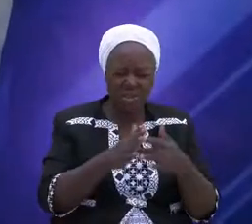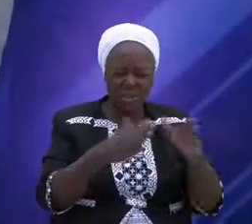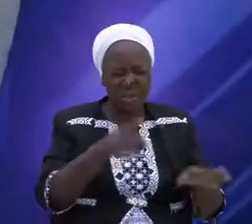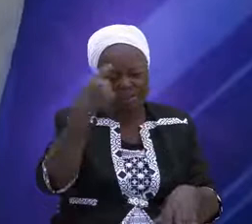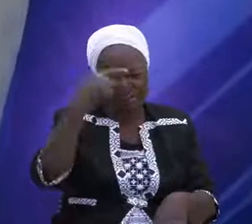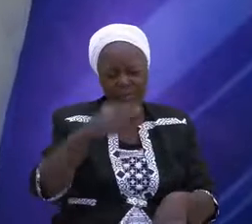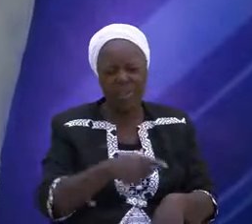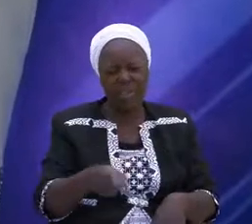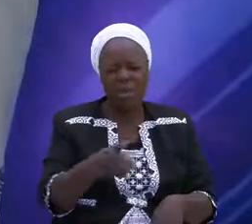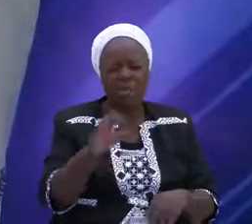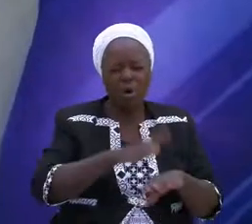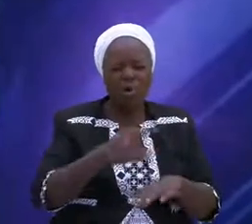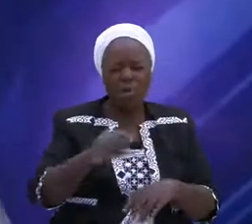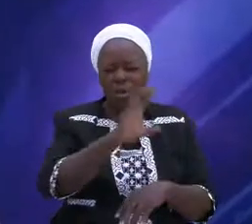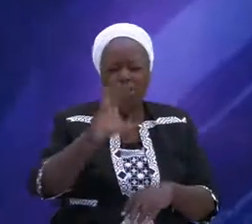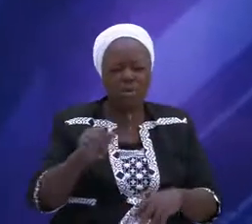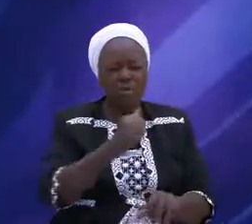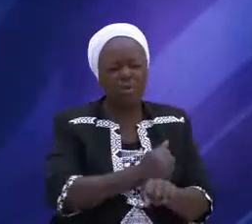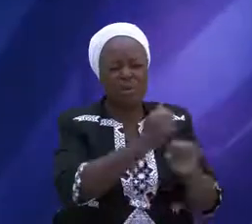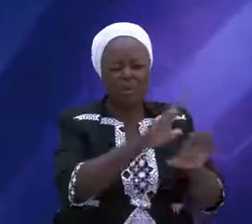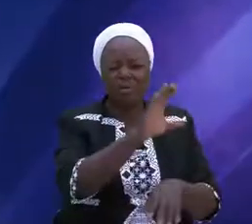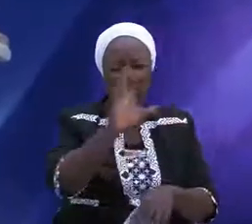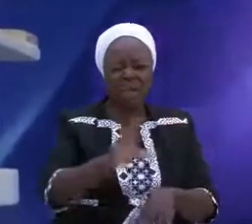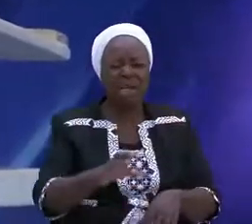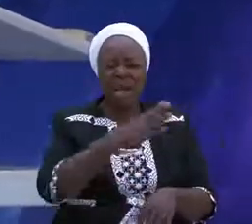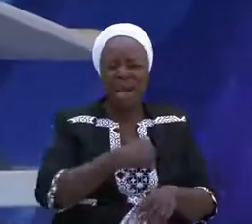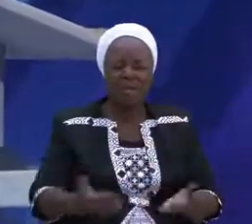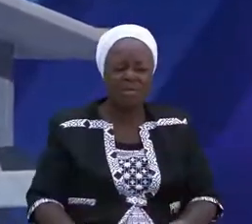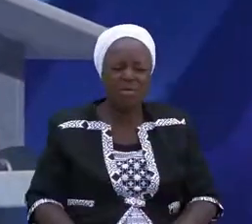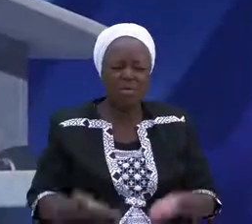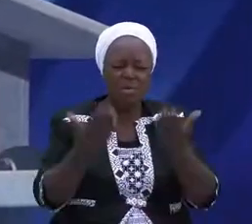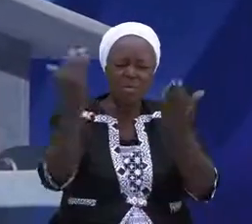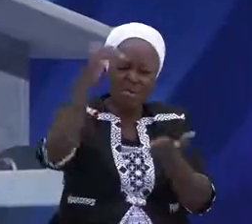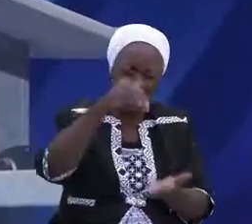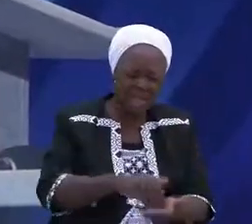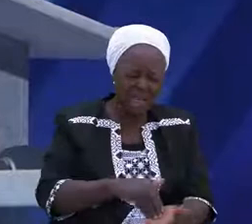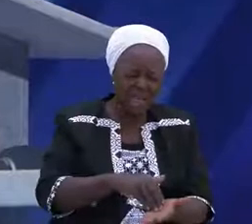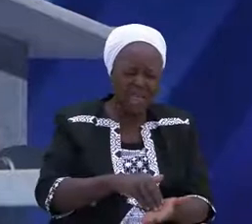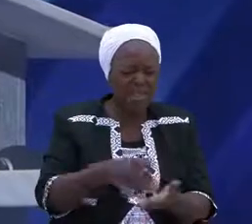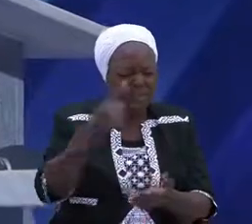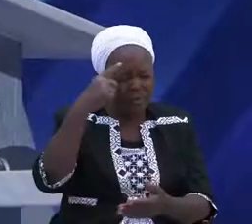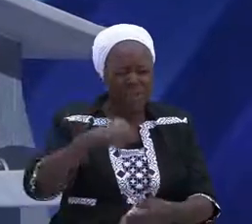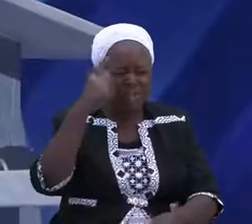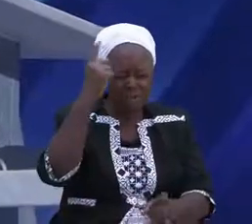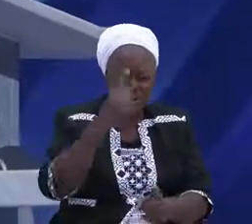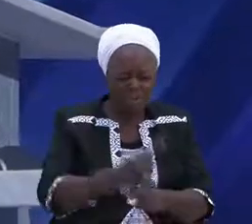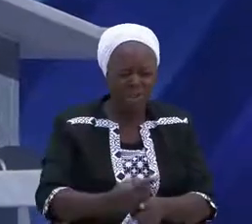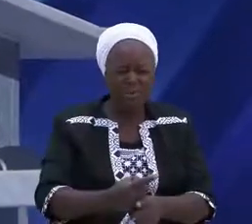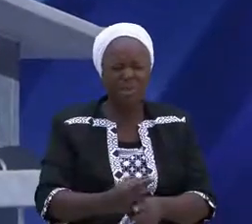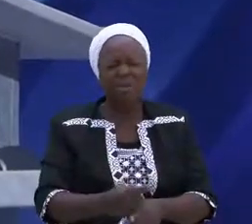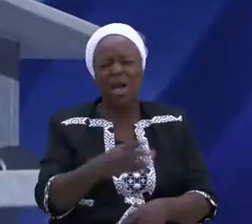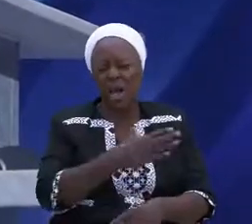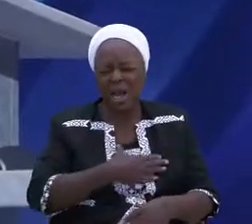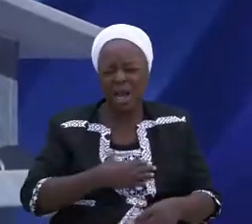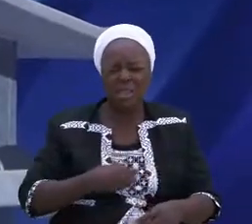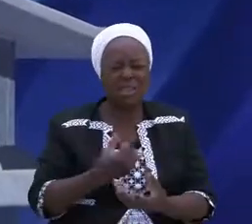eux sur la croix du calvaire et ressuscité encore pour leur justification et leur